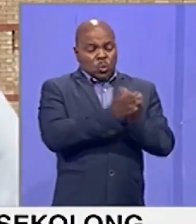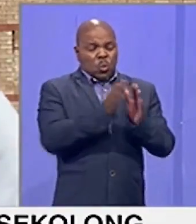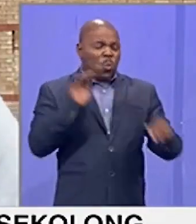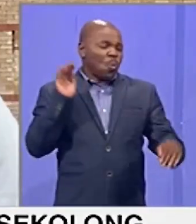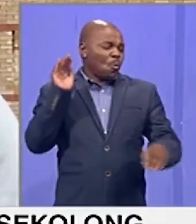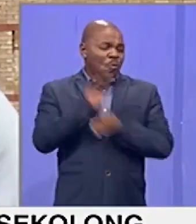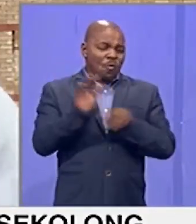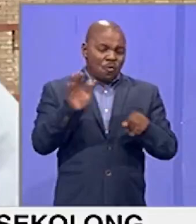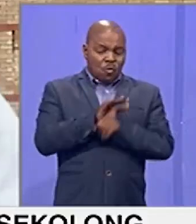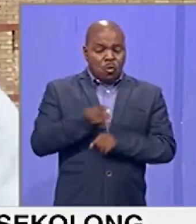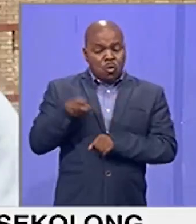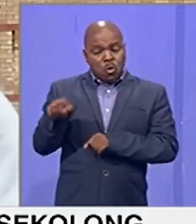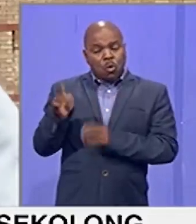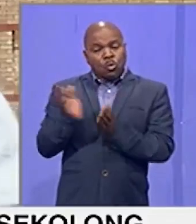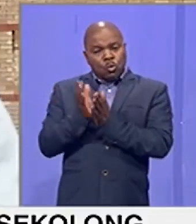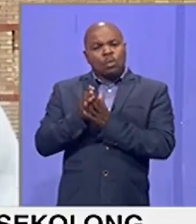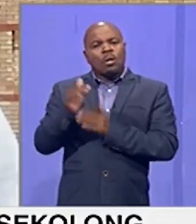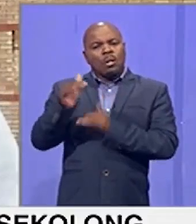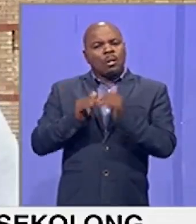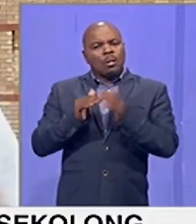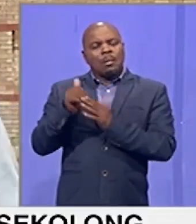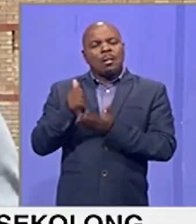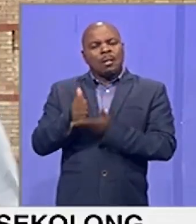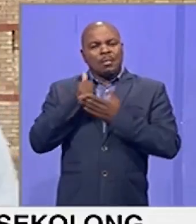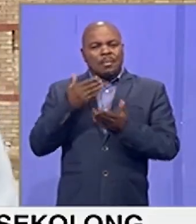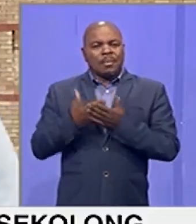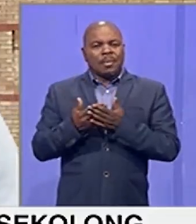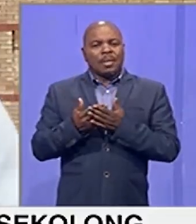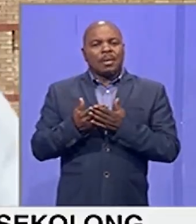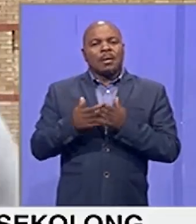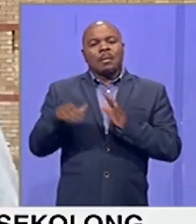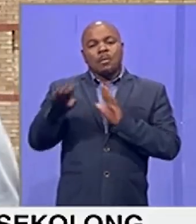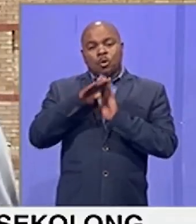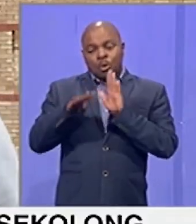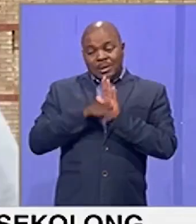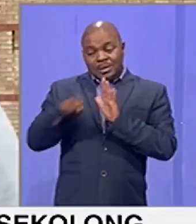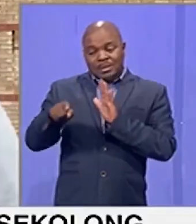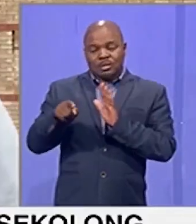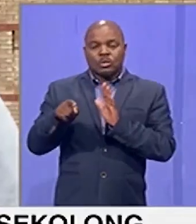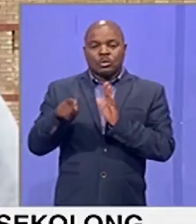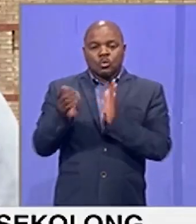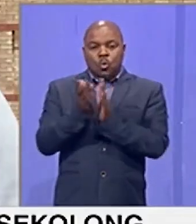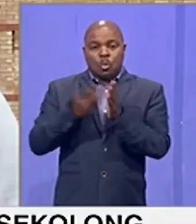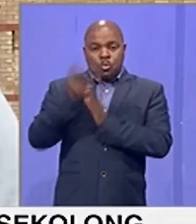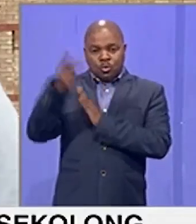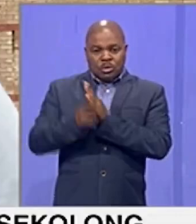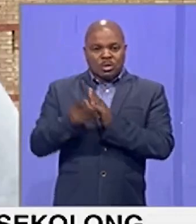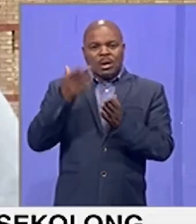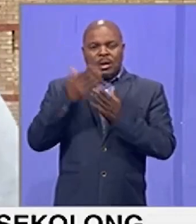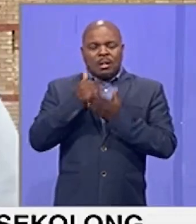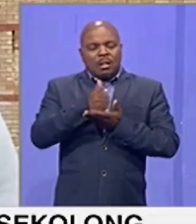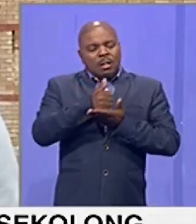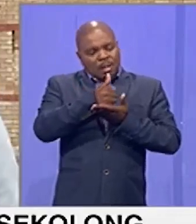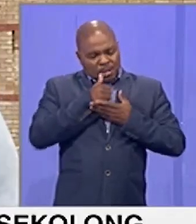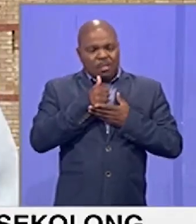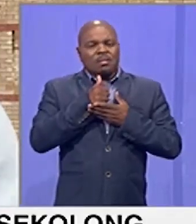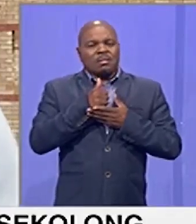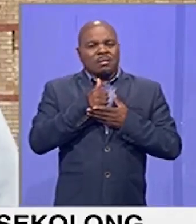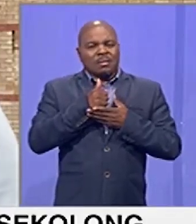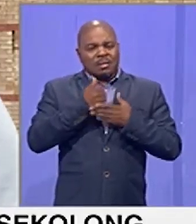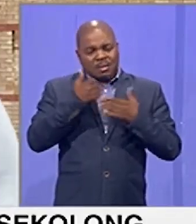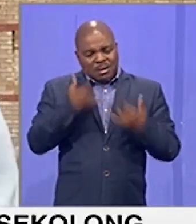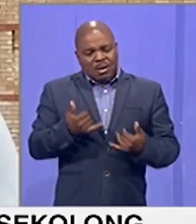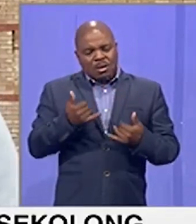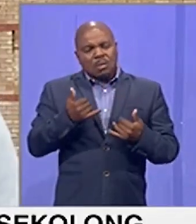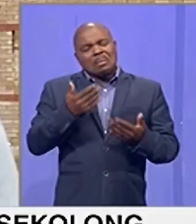ka be re thusitse tsweletso ya program ya project ya sekolo se o ka be re kgone go re imolola mo matsapeng a rena le one ka be re sa re